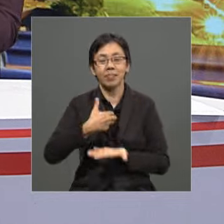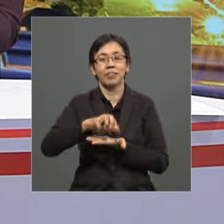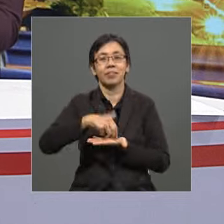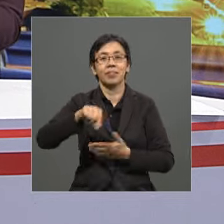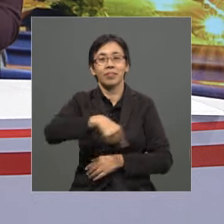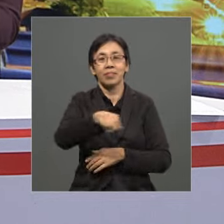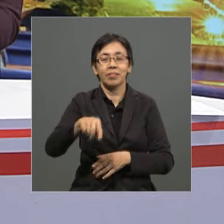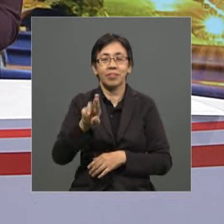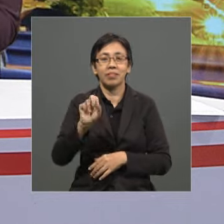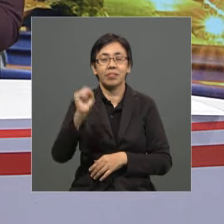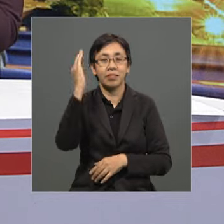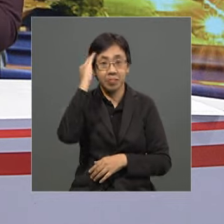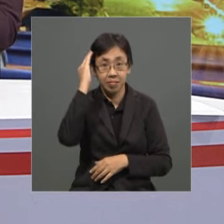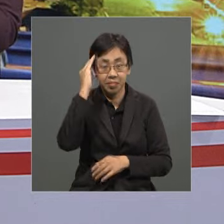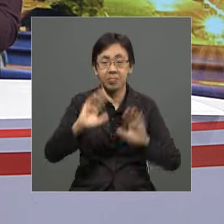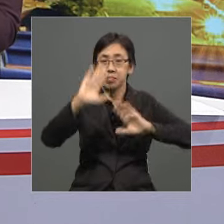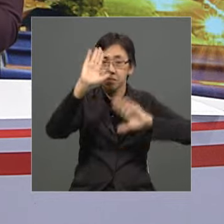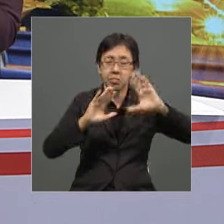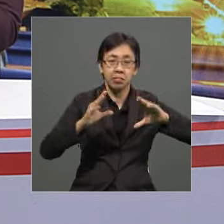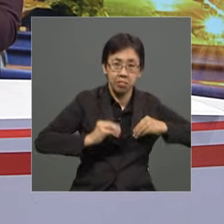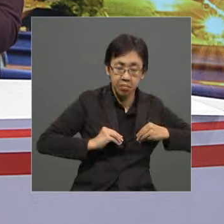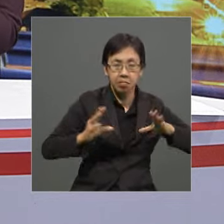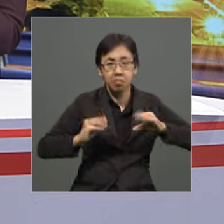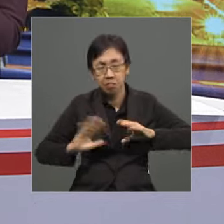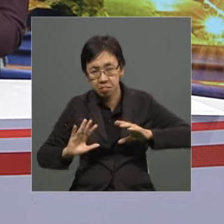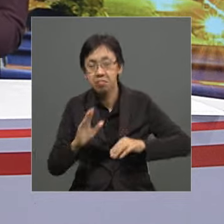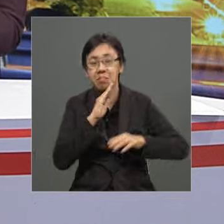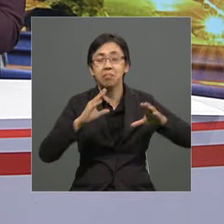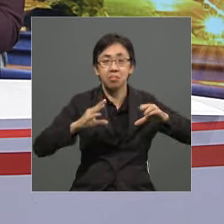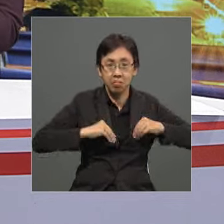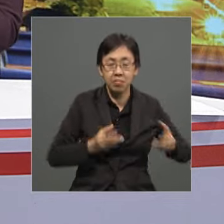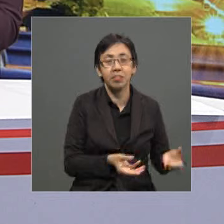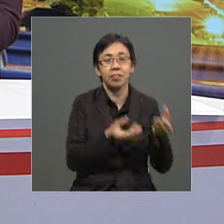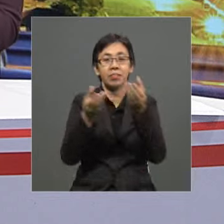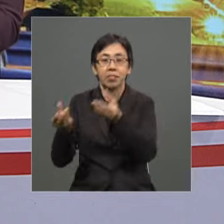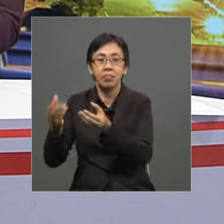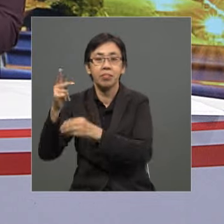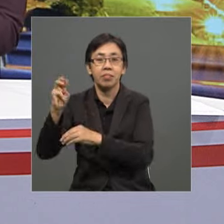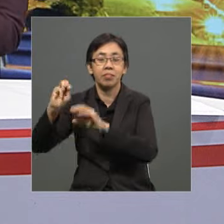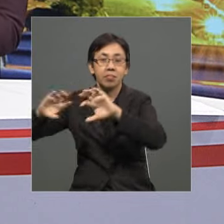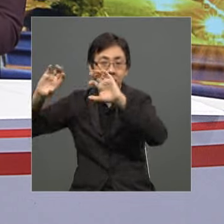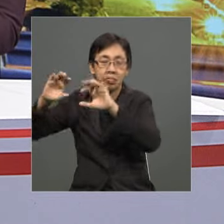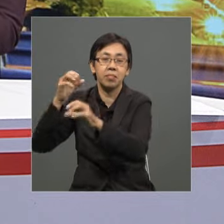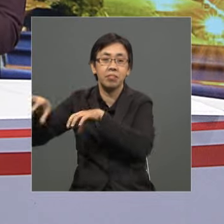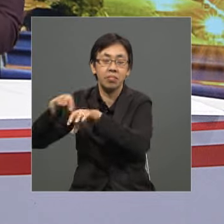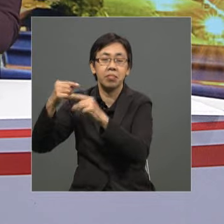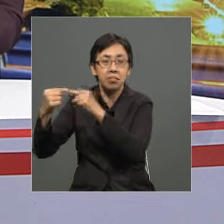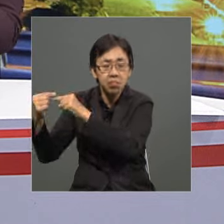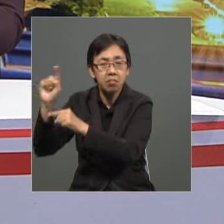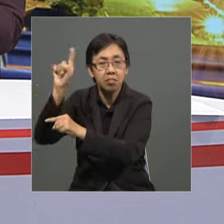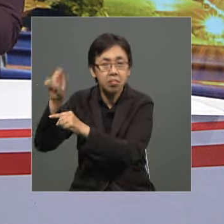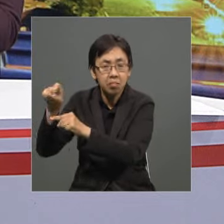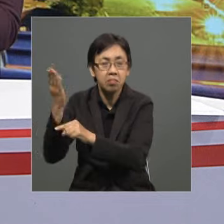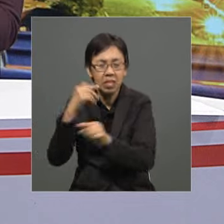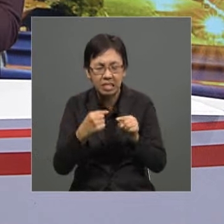สภาหลังจากนั้นสภาก็ต้องมาโหวตกันว่าจะรับรายงานนี้มั้ยถ้ารับจะส่งต่อไปให้ครมจัดการต่อหรืออย่างไรหรือไม่ทีนี้เมื่อวานพอ